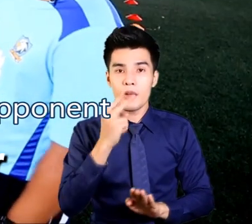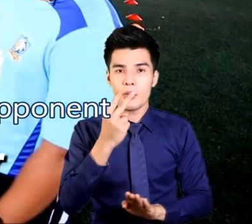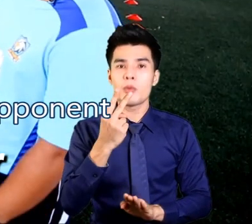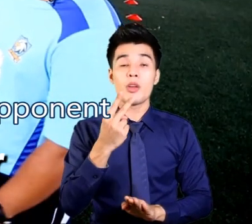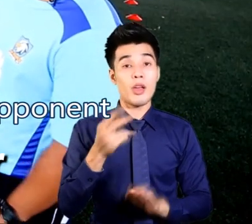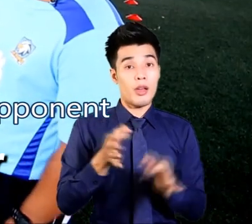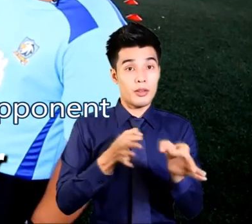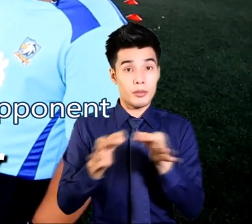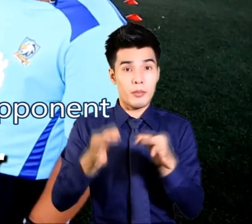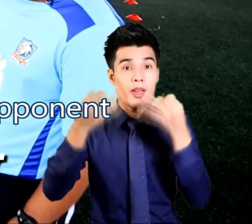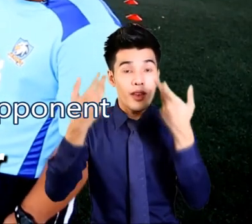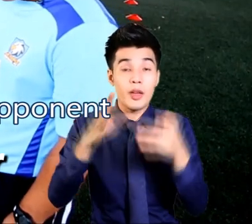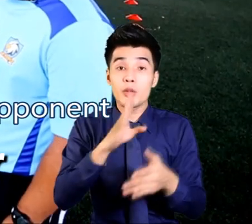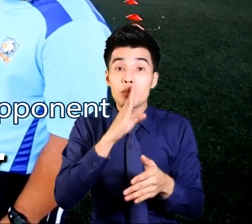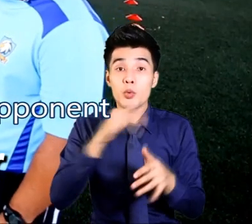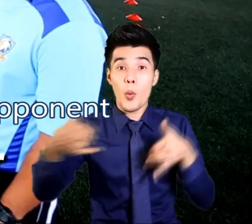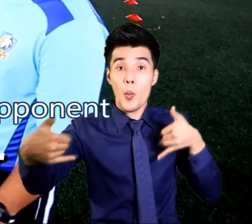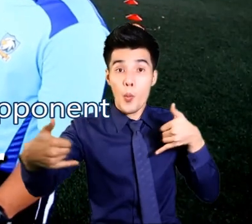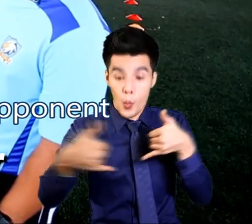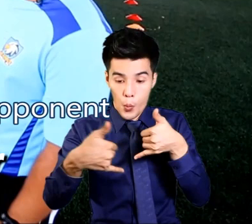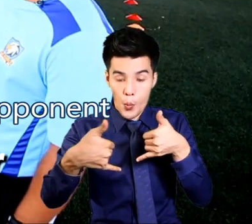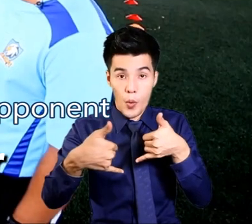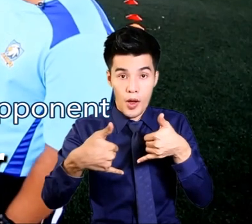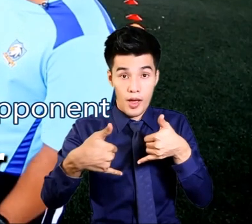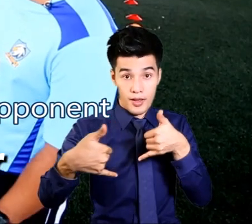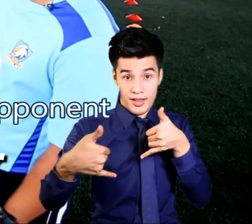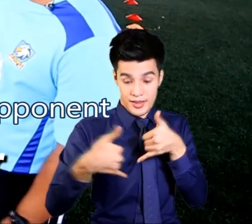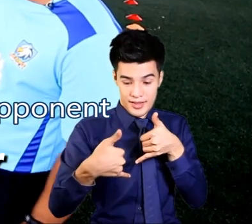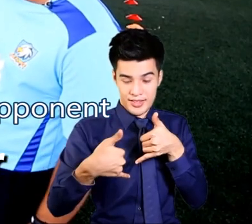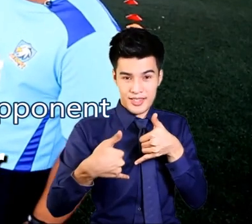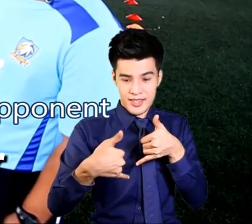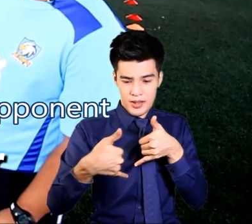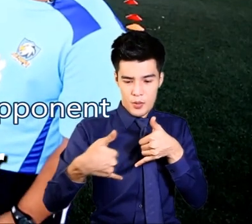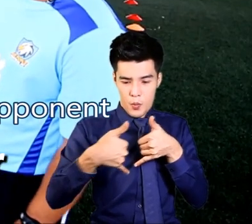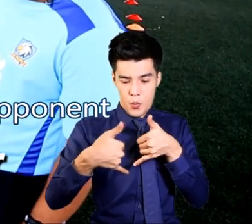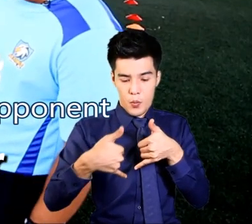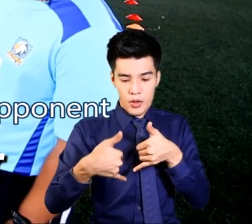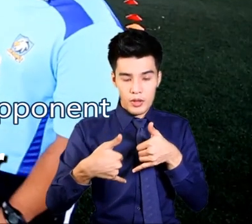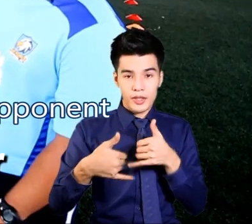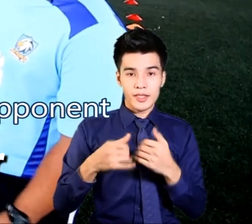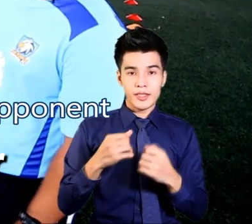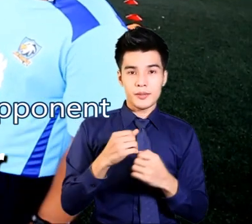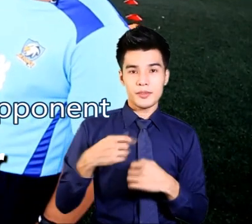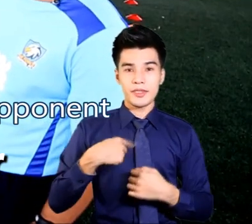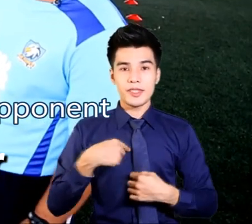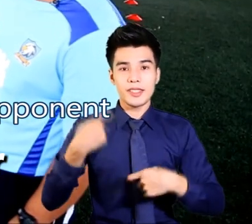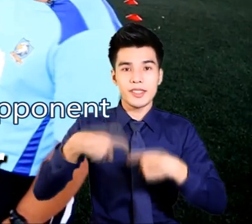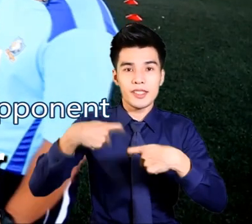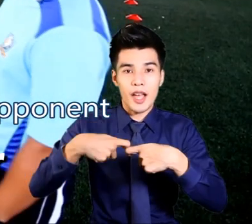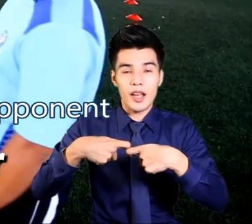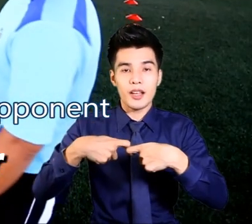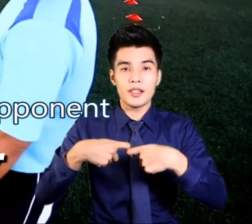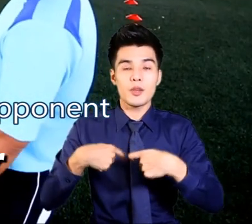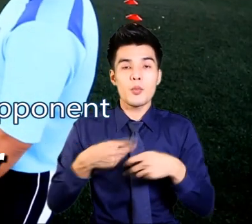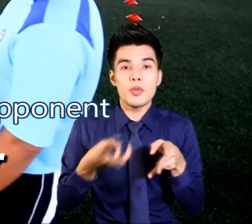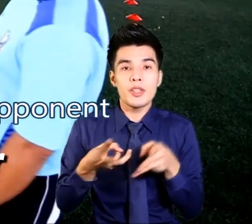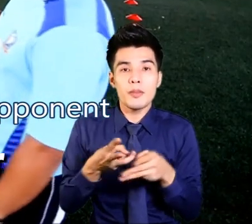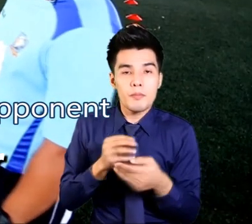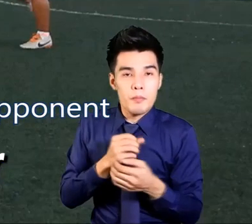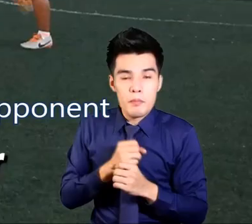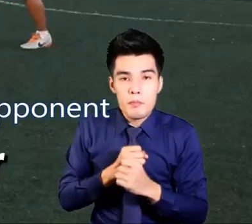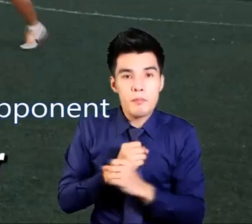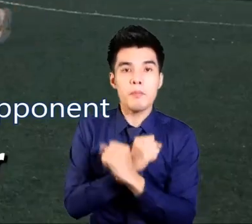ว่าเมื่อไหร่แล้วแต่ที่เจอคู่ต่อสู้มากั้นด้านหน้าแล้วเหมือนกับจะเข้ามุมอัเราจะหนีออกไปได้อย่างไรนะครับไปดูฮะ